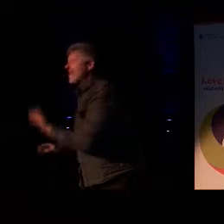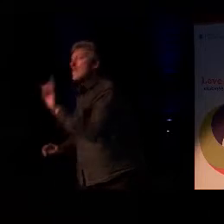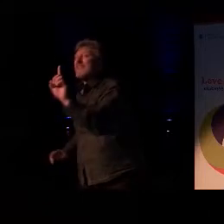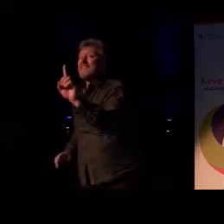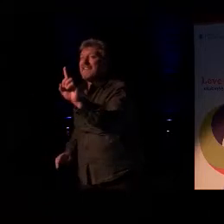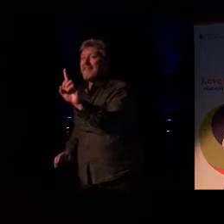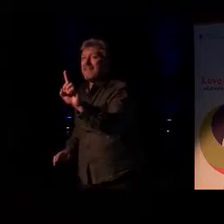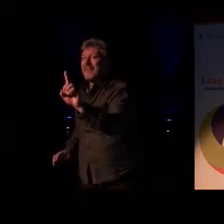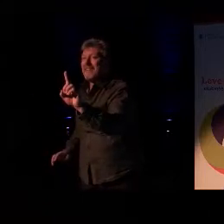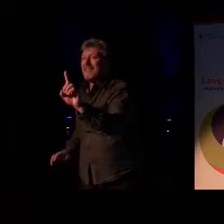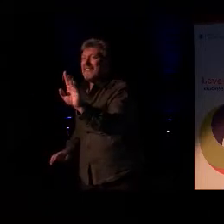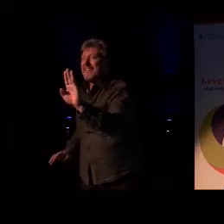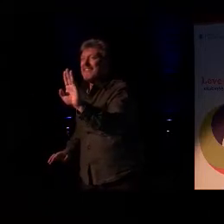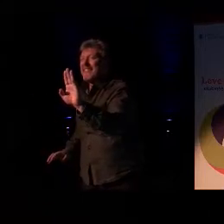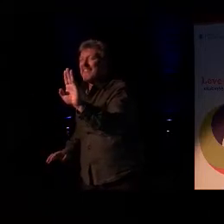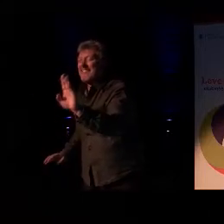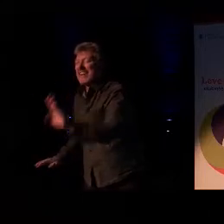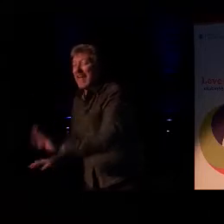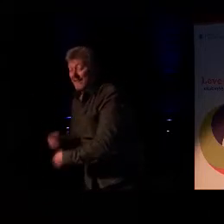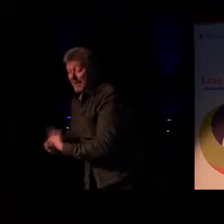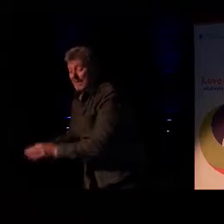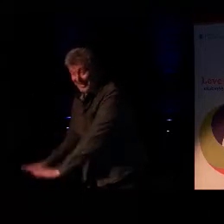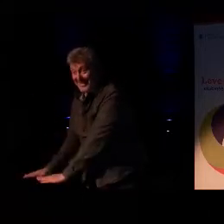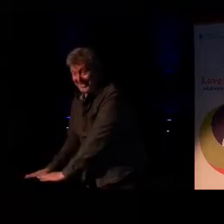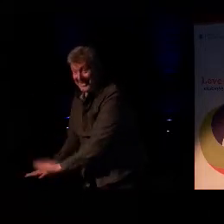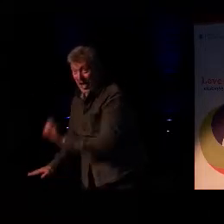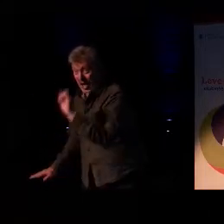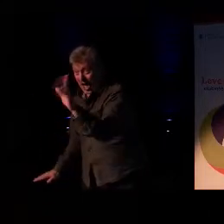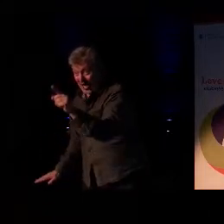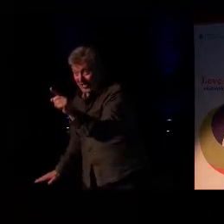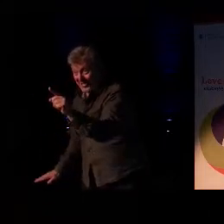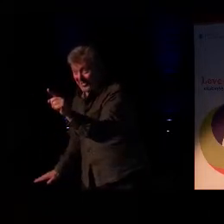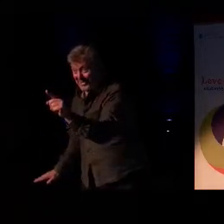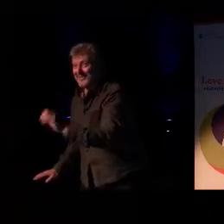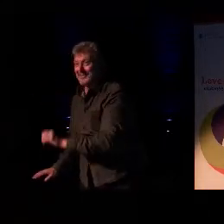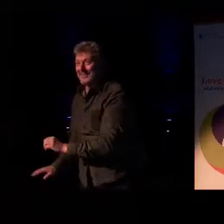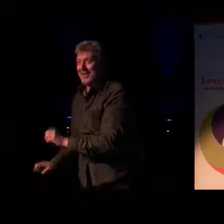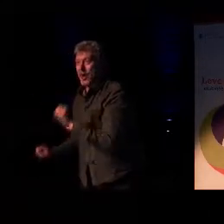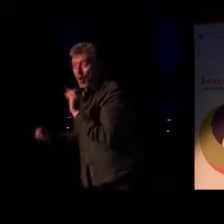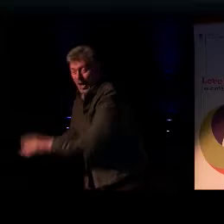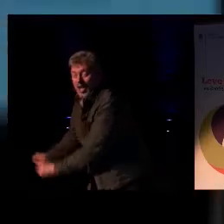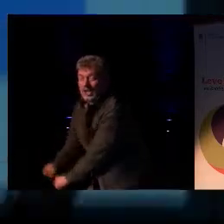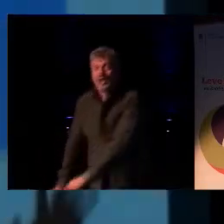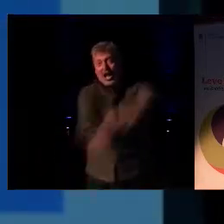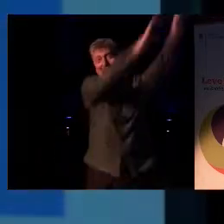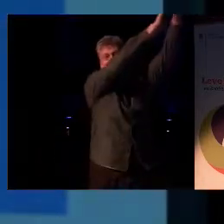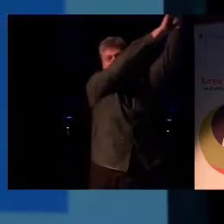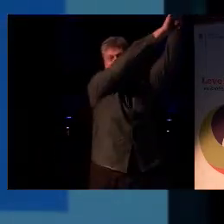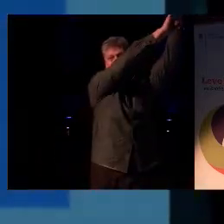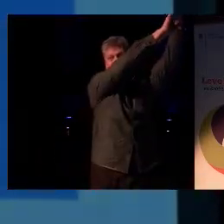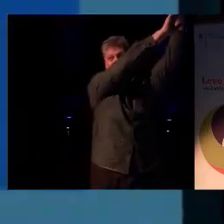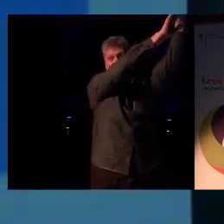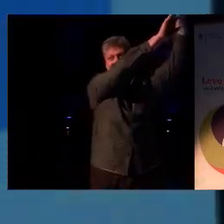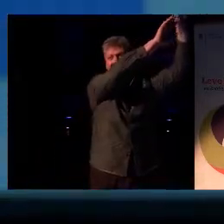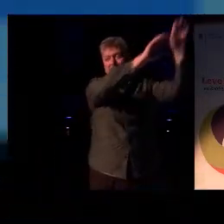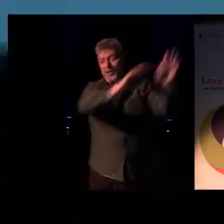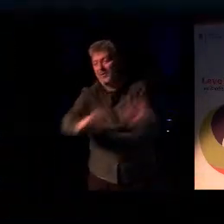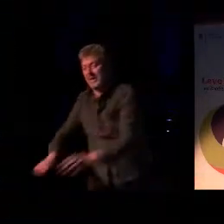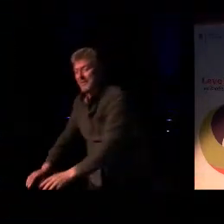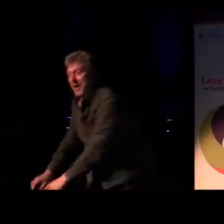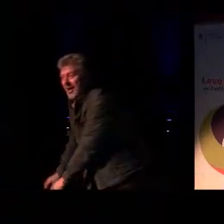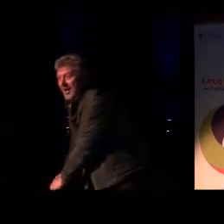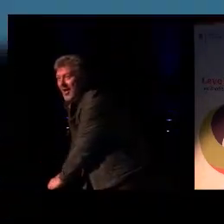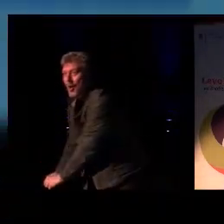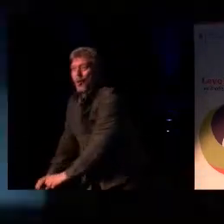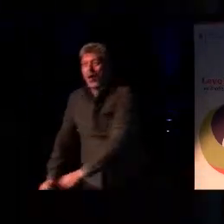vent. Vi er nede fortsatt. Ok, er det klar? Ok, og kom igjen. Kast! Ja! Og gå tilbake, kom igjen.